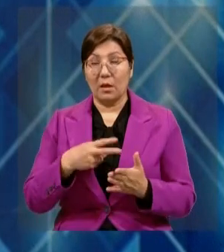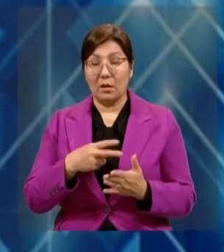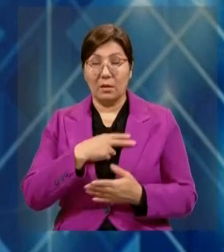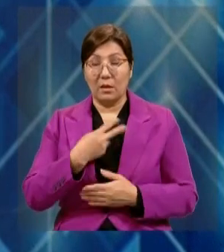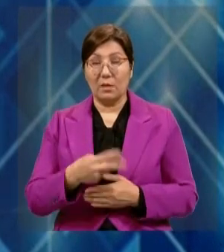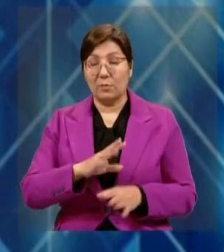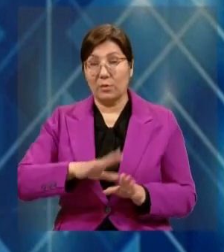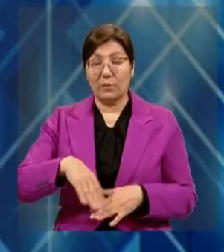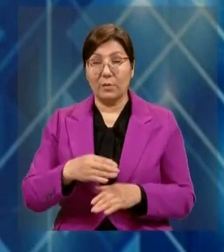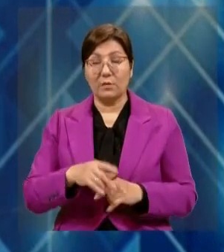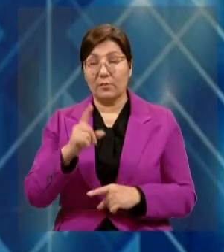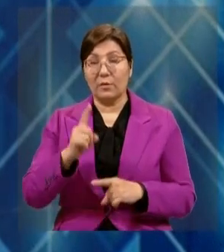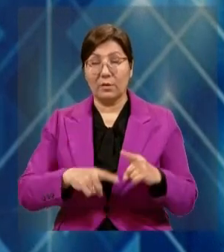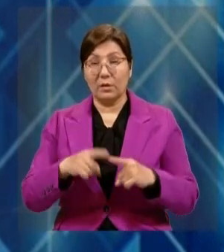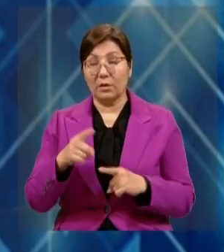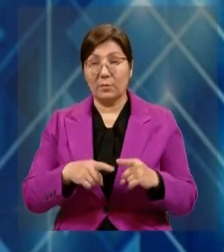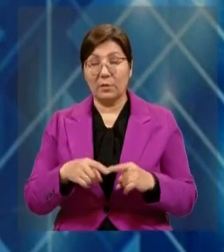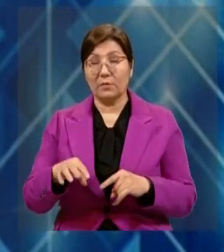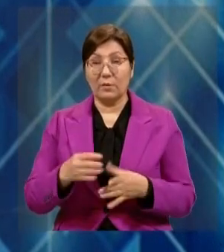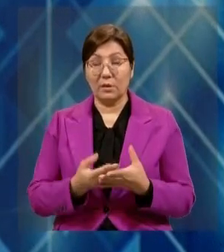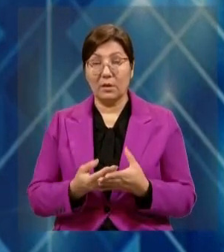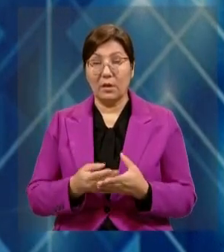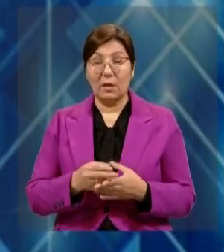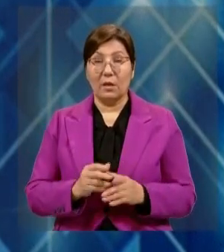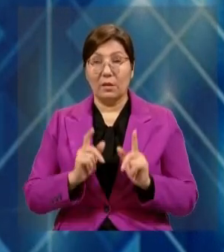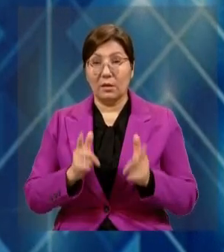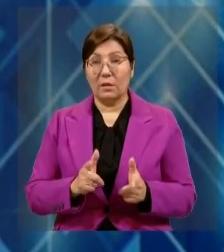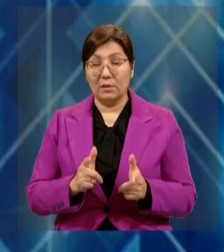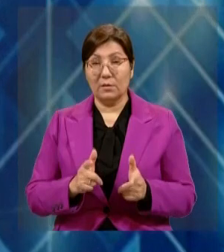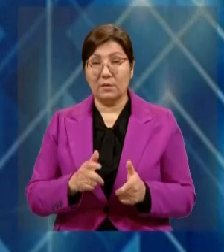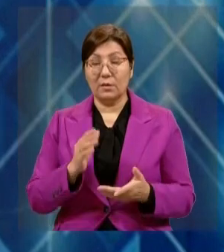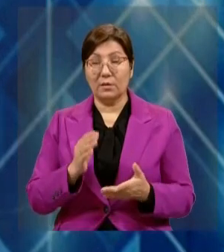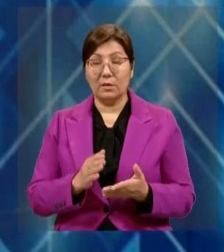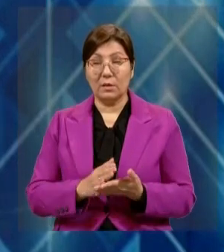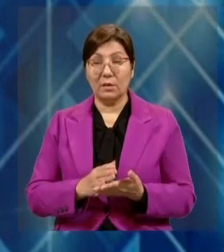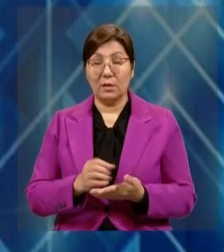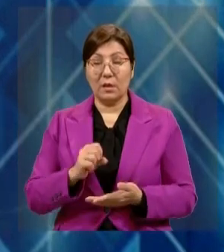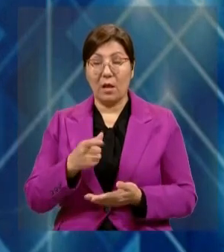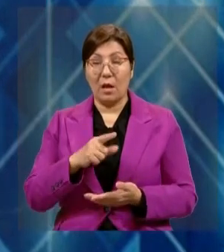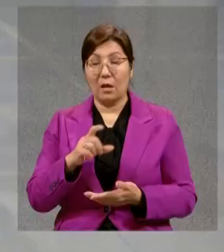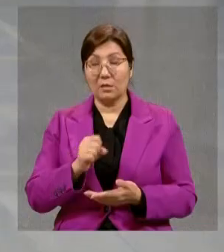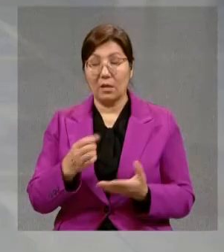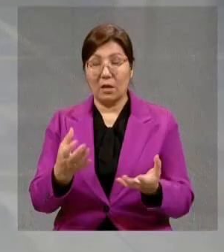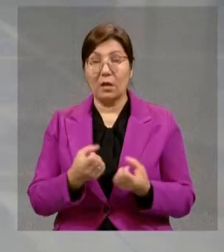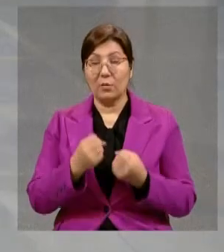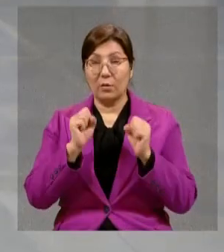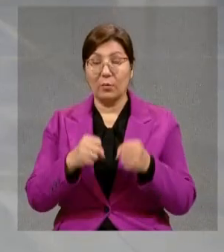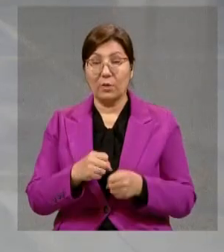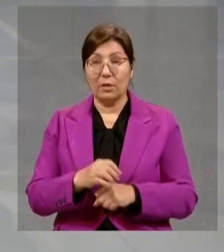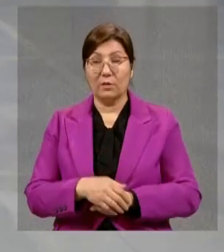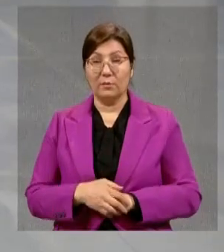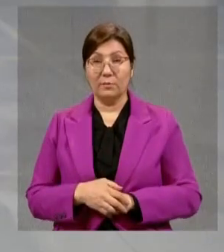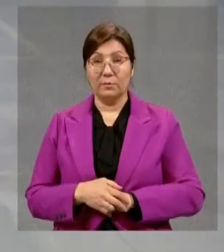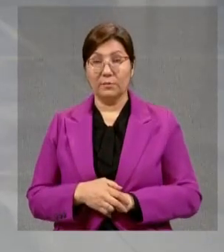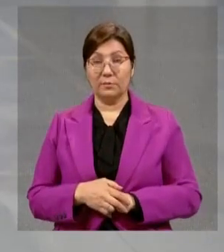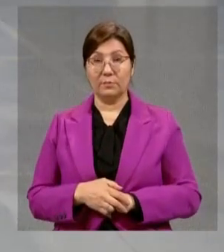оның жұбайы немесе басқа туысы келісім берген жағдайда ғана біз қажетті ағзаларды ала аламыз. Дін жасушасын ала аламыз ба соның